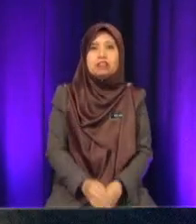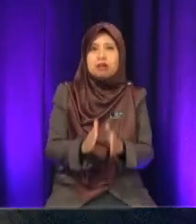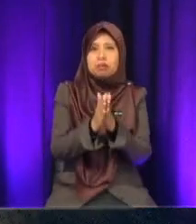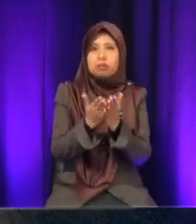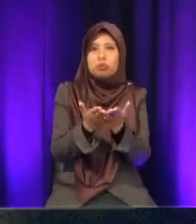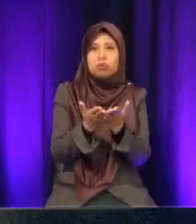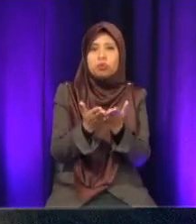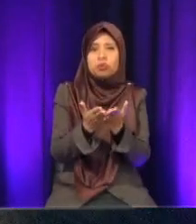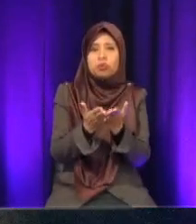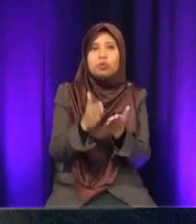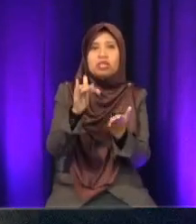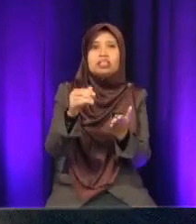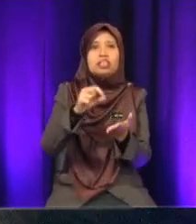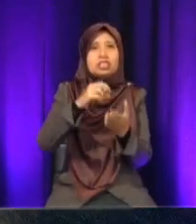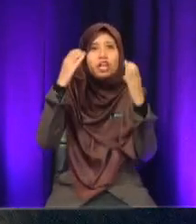sendiri